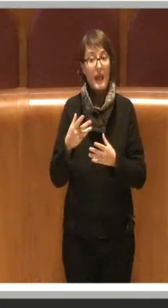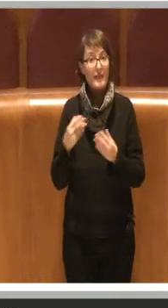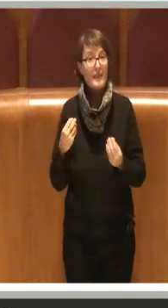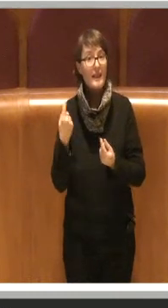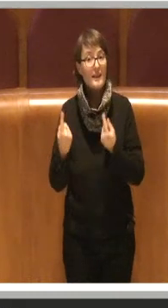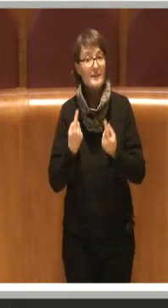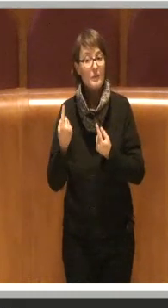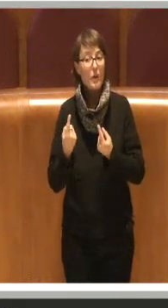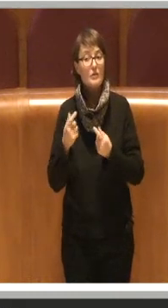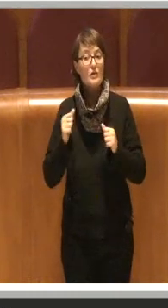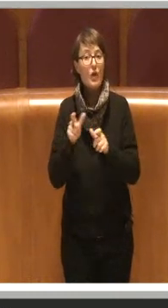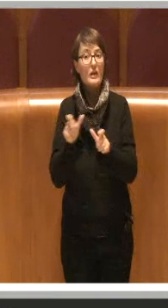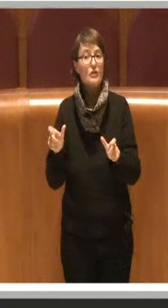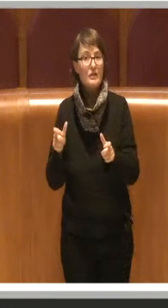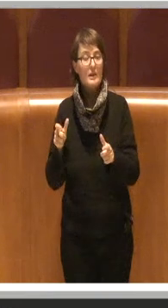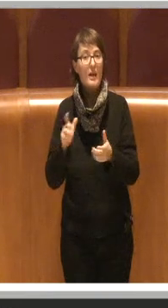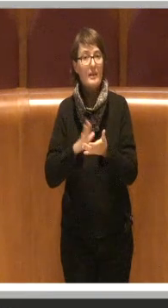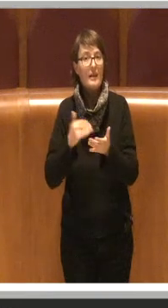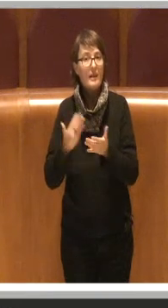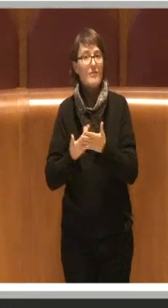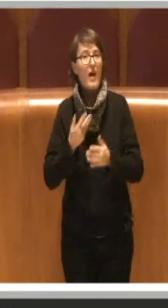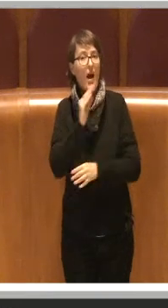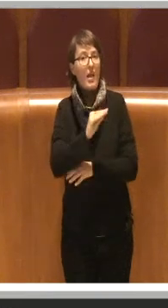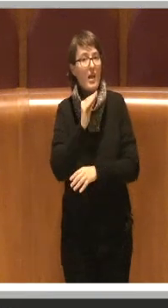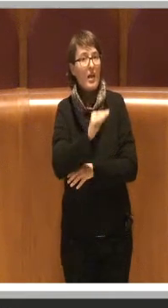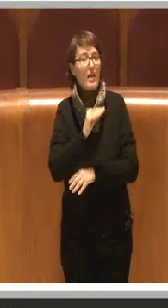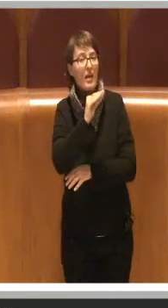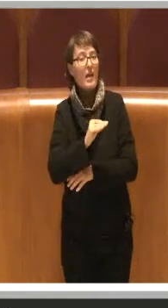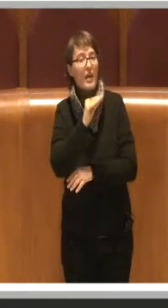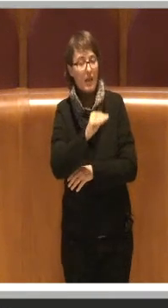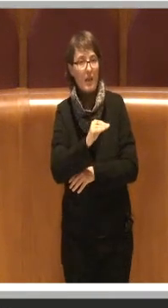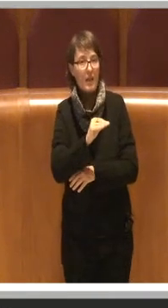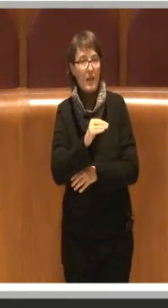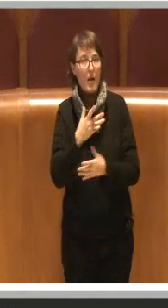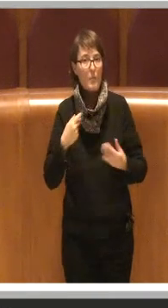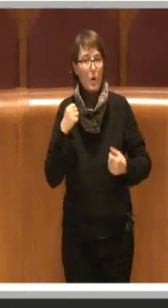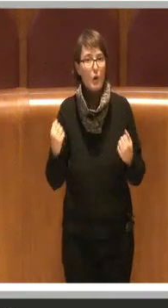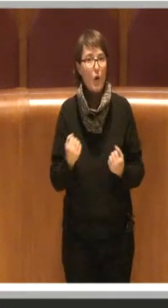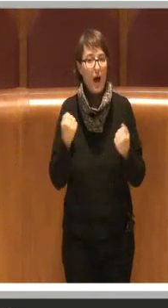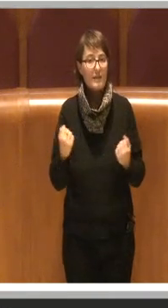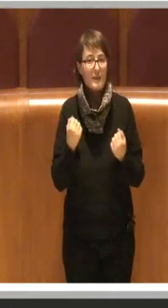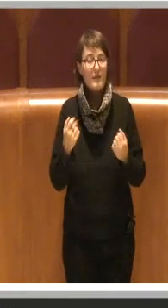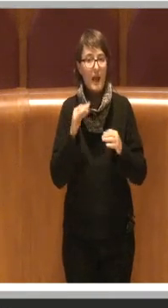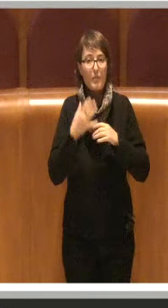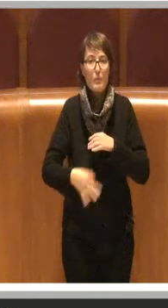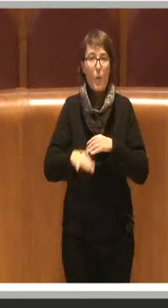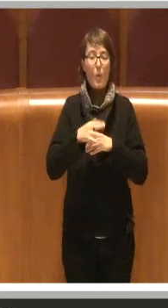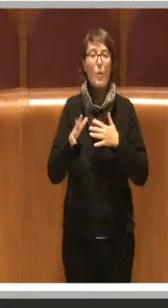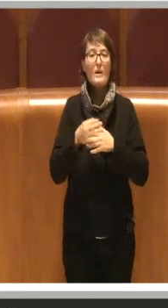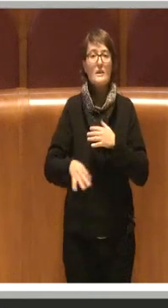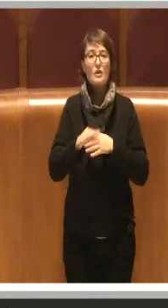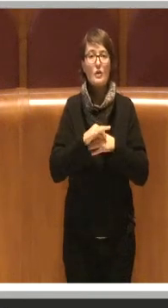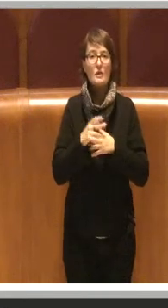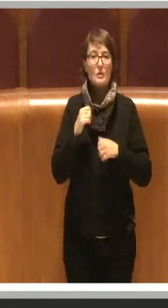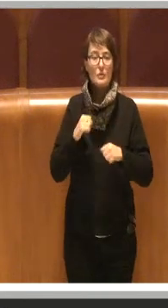Lo stiamo facendo nel verde, così come tanti servizi di diritto di base e non ultimo in questo periodo della pandemia, in cui il terzo settore